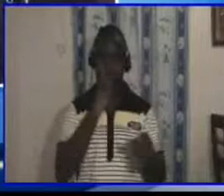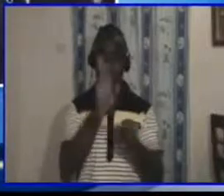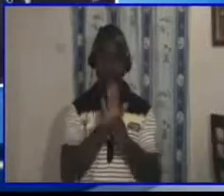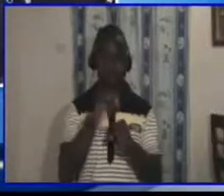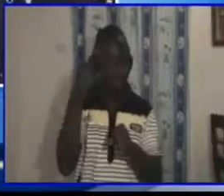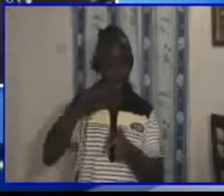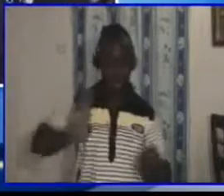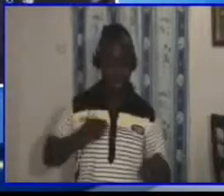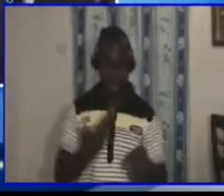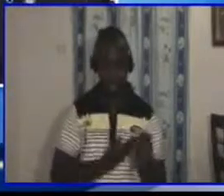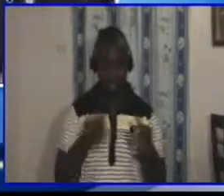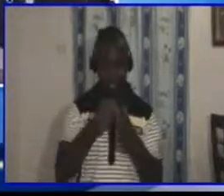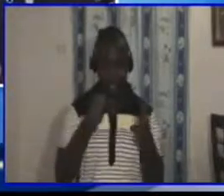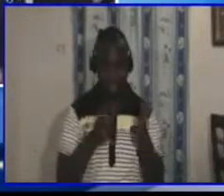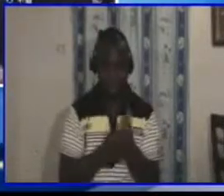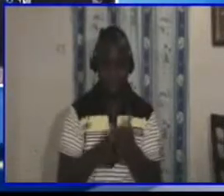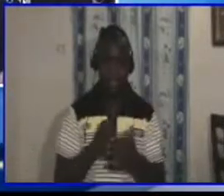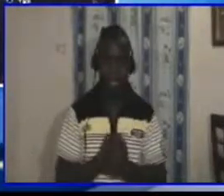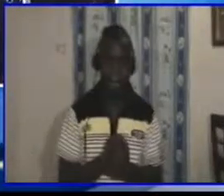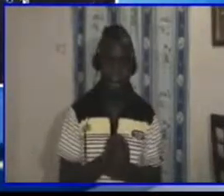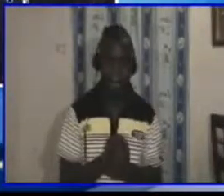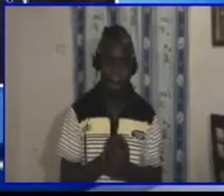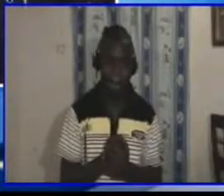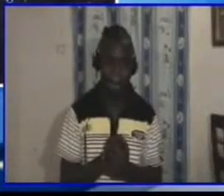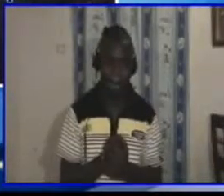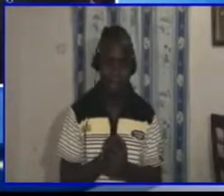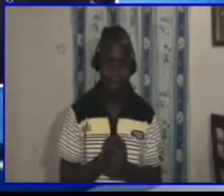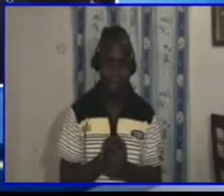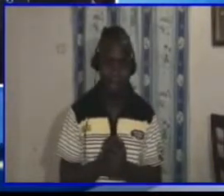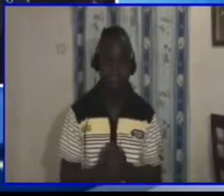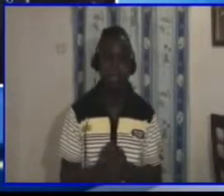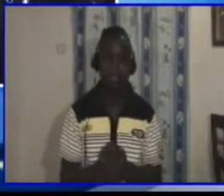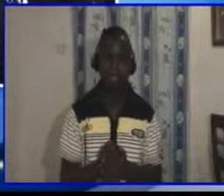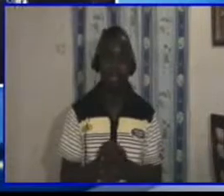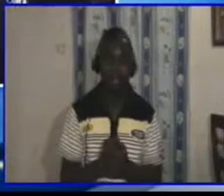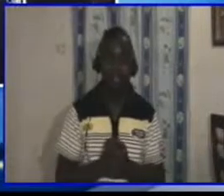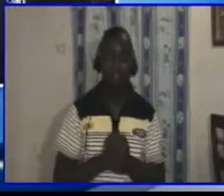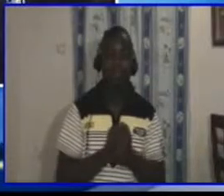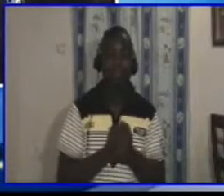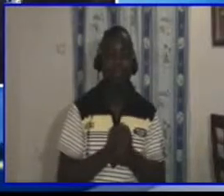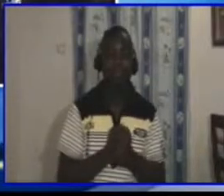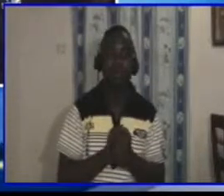egli era il profeta ha promesso per il nostro tempo